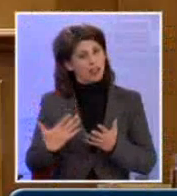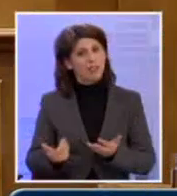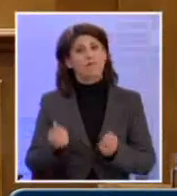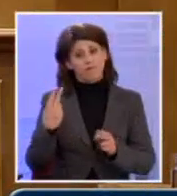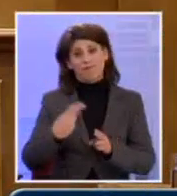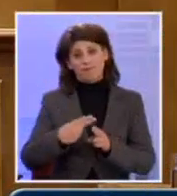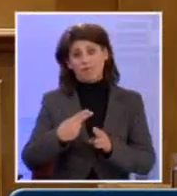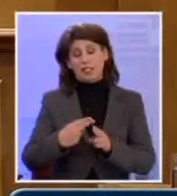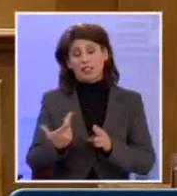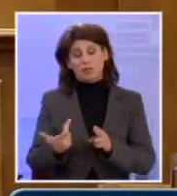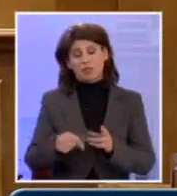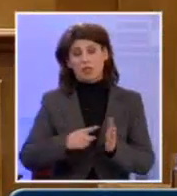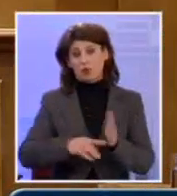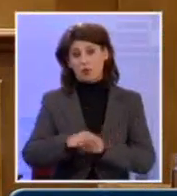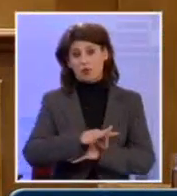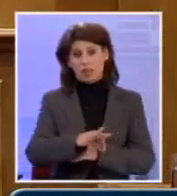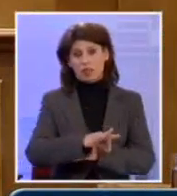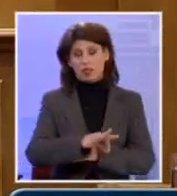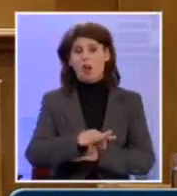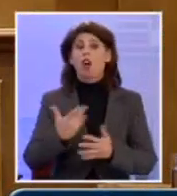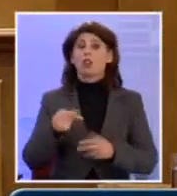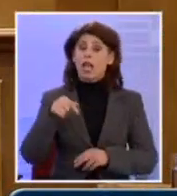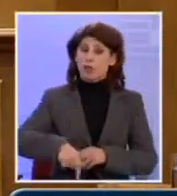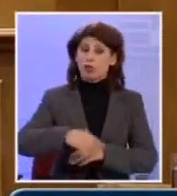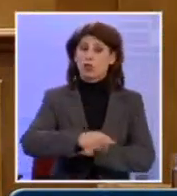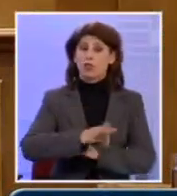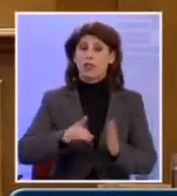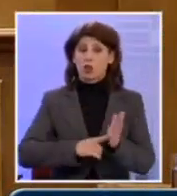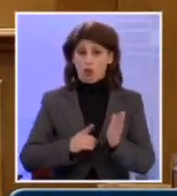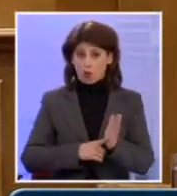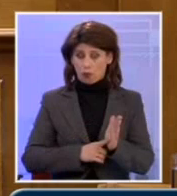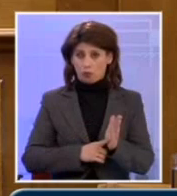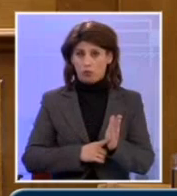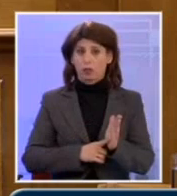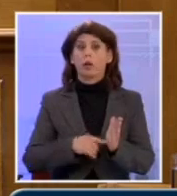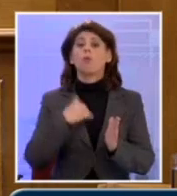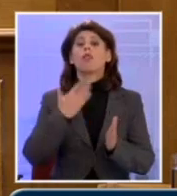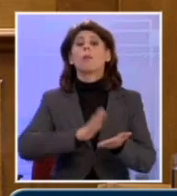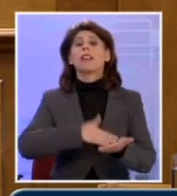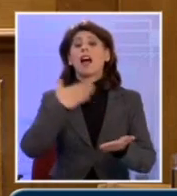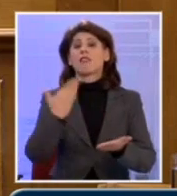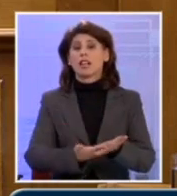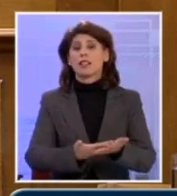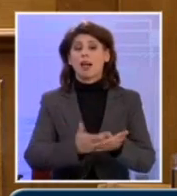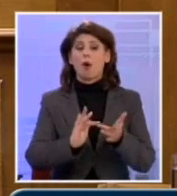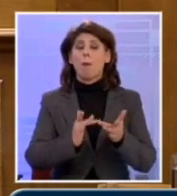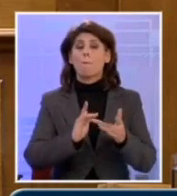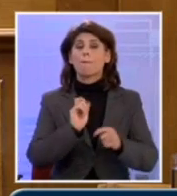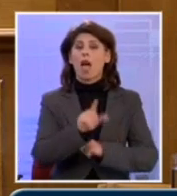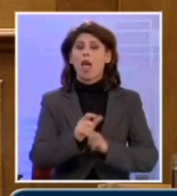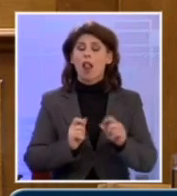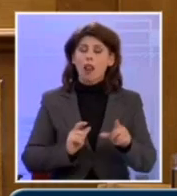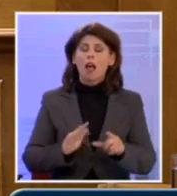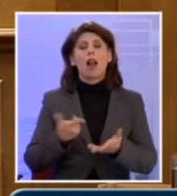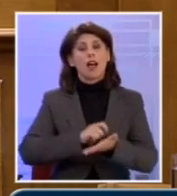αξιοσημείωτη σημασία ότι αυτό το σχέδιο νόμου που δεν μεταφράστηκε από email αλλά γράφτηκε